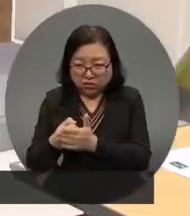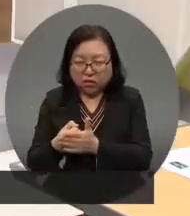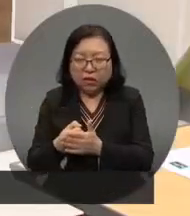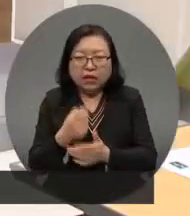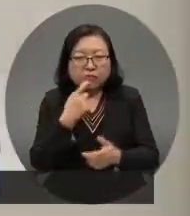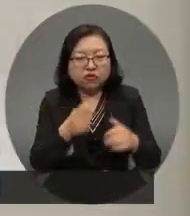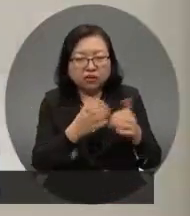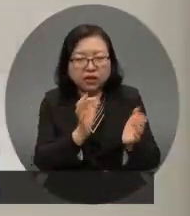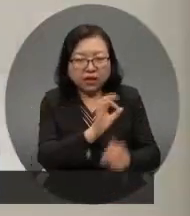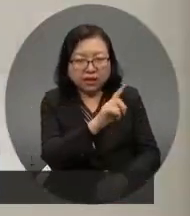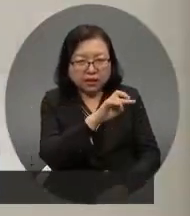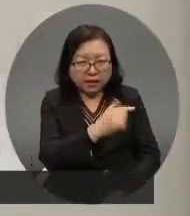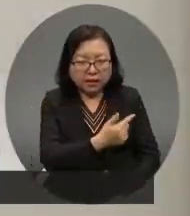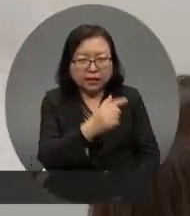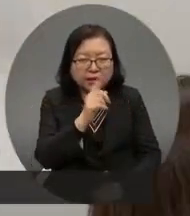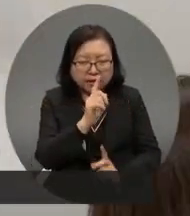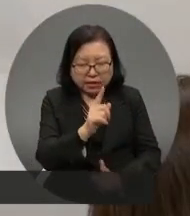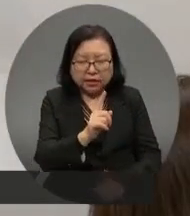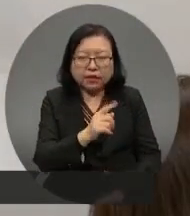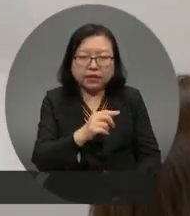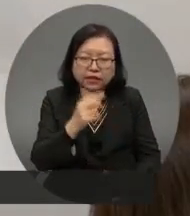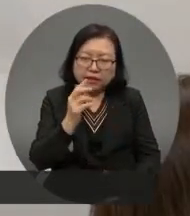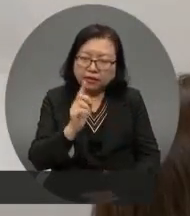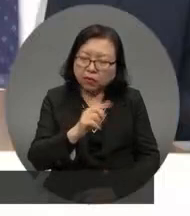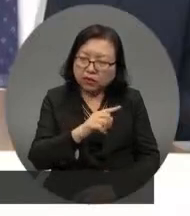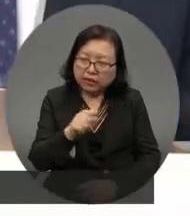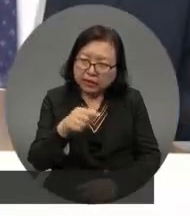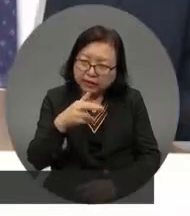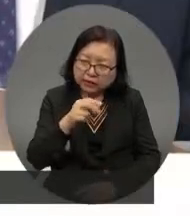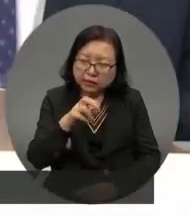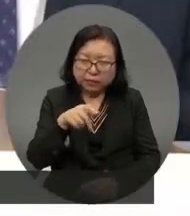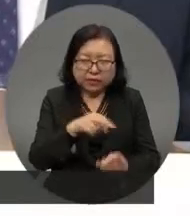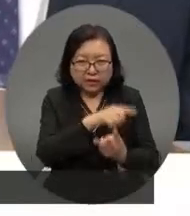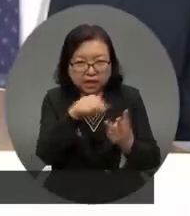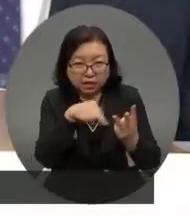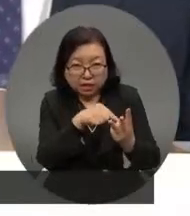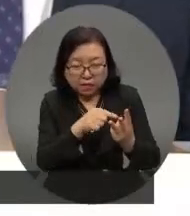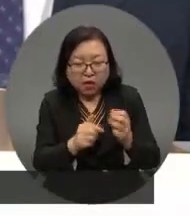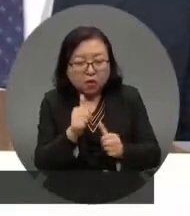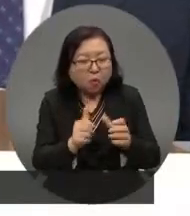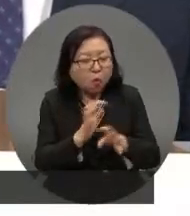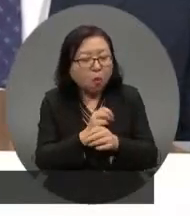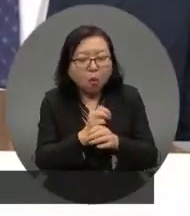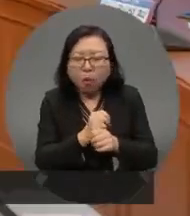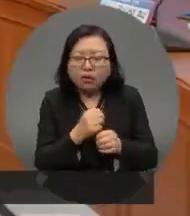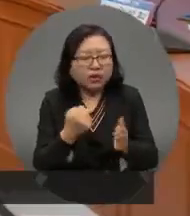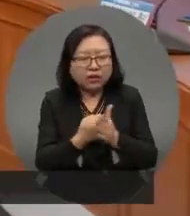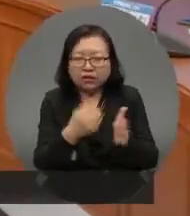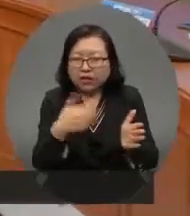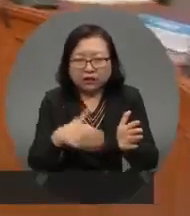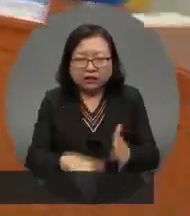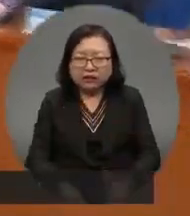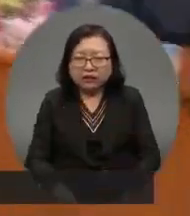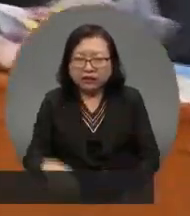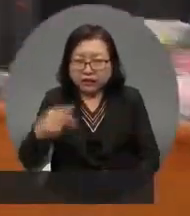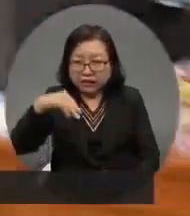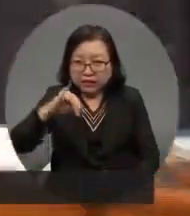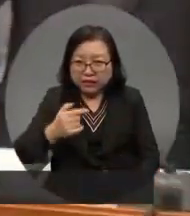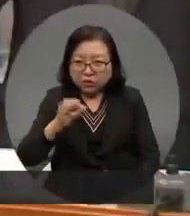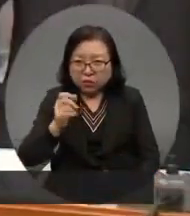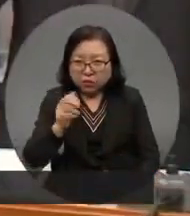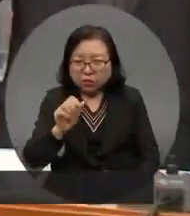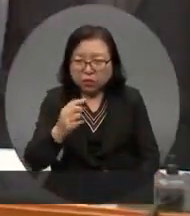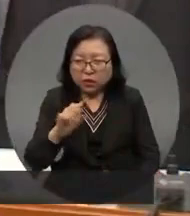민주당은 안창현, 이광희, 이장섭 3명의 경선 여부도 확정되지 않았습니다. 신용한 인재 영입